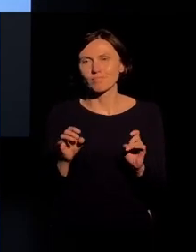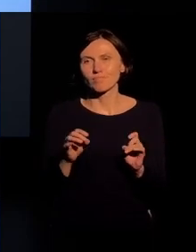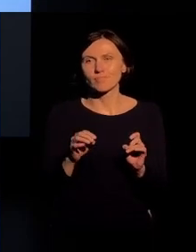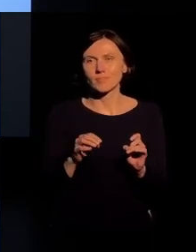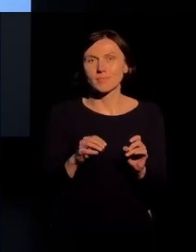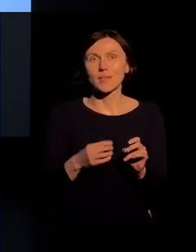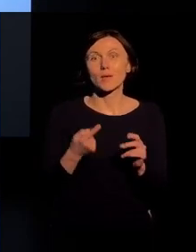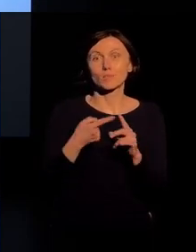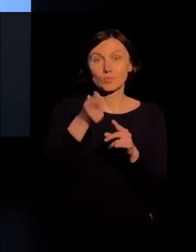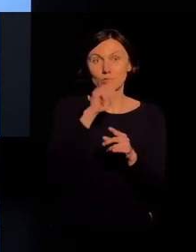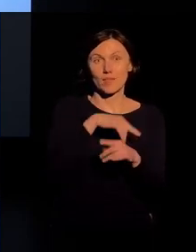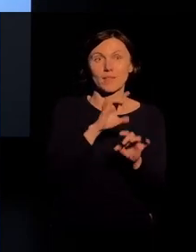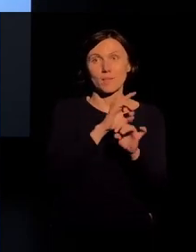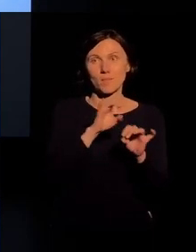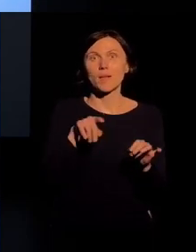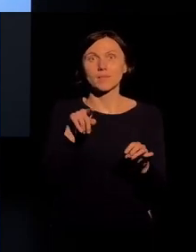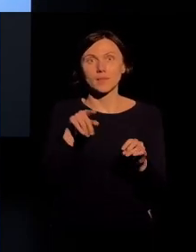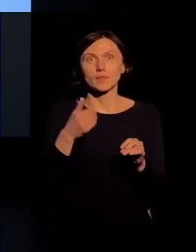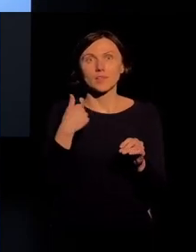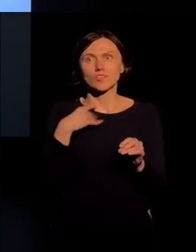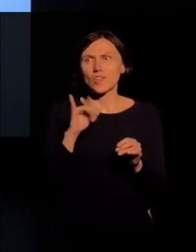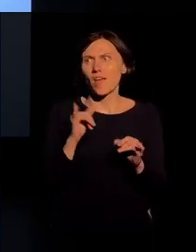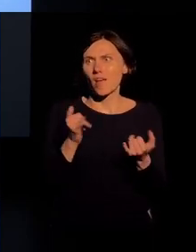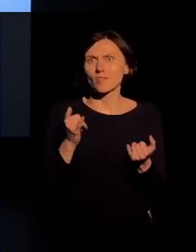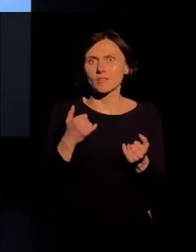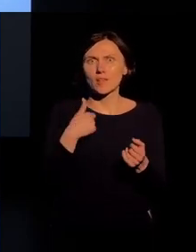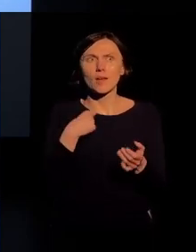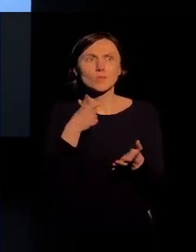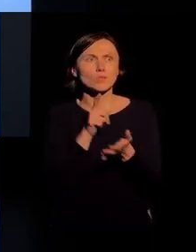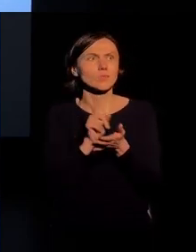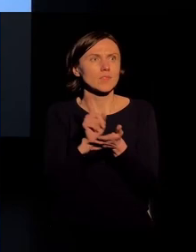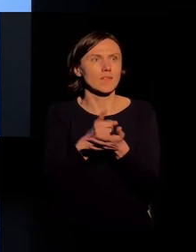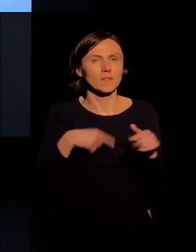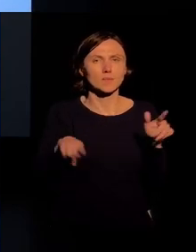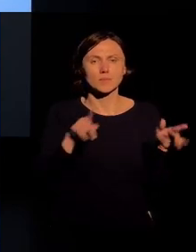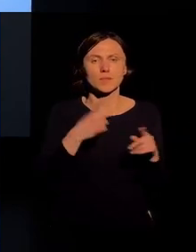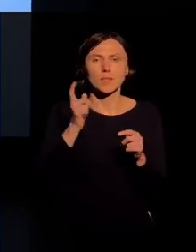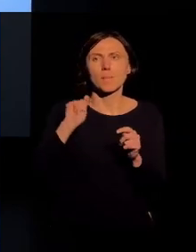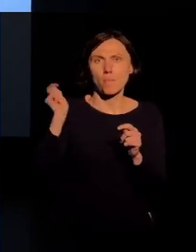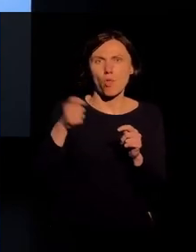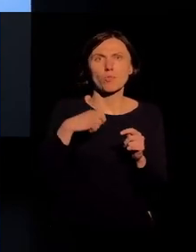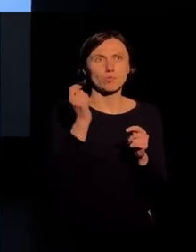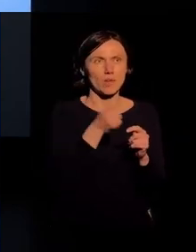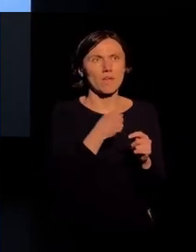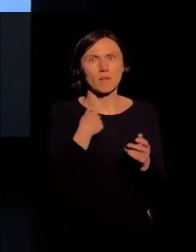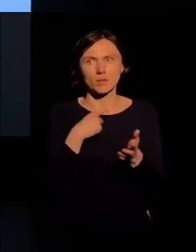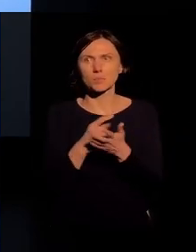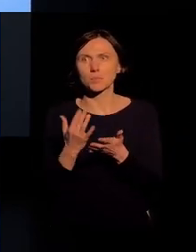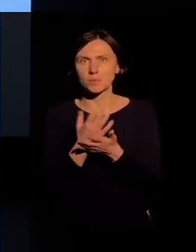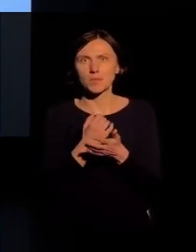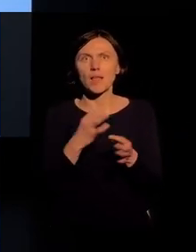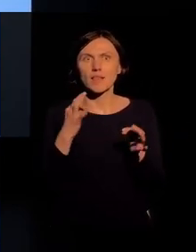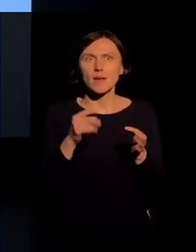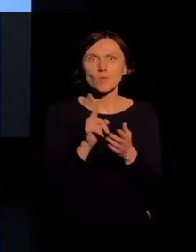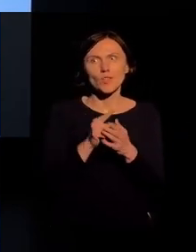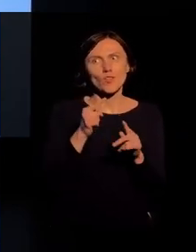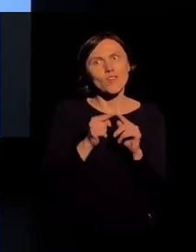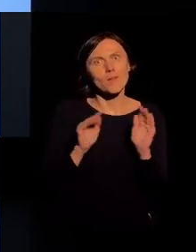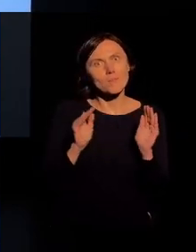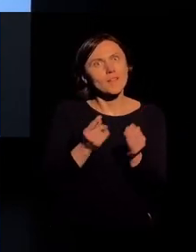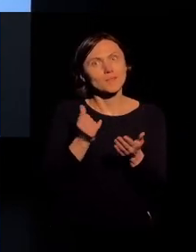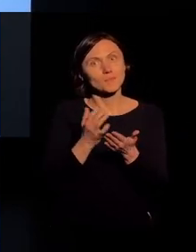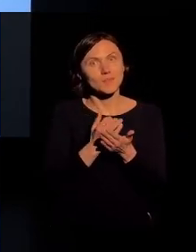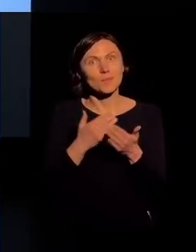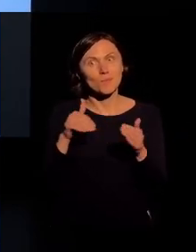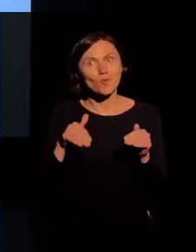Przed pandemią tak się złożyło, że jakoś udawało mi się żyć z podróżowania. Teraz udaje mi się trochę mniej, może